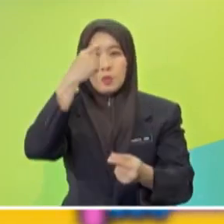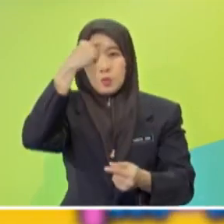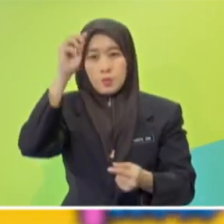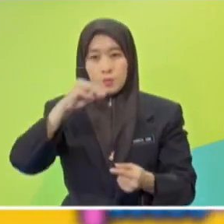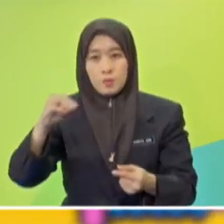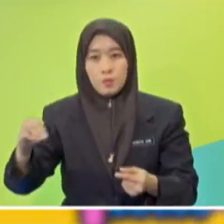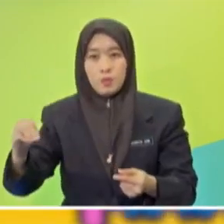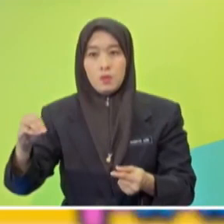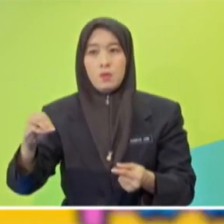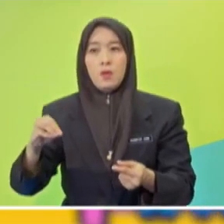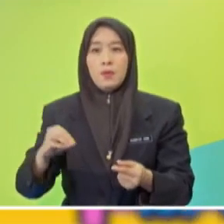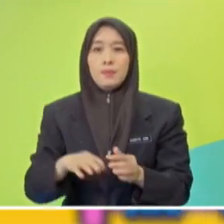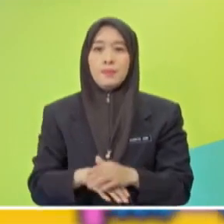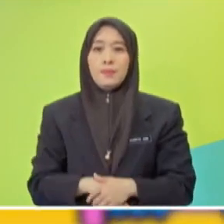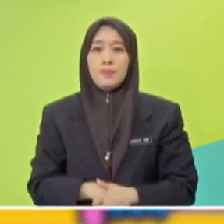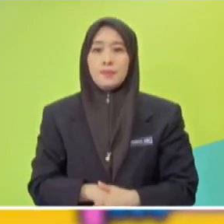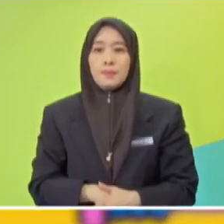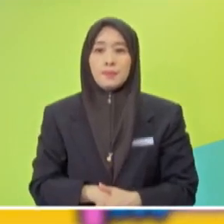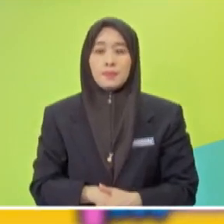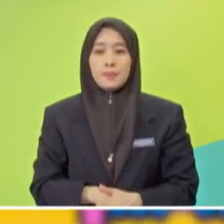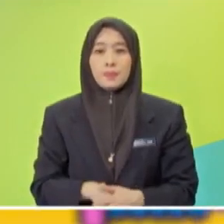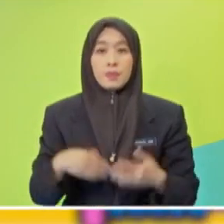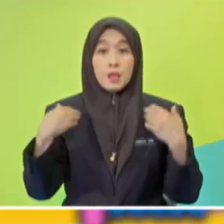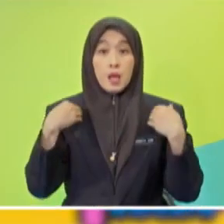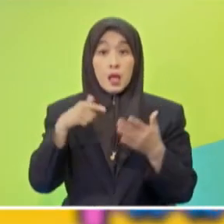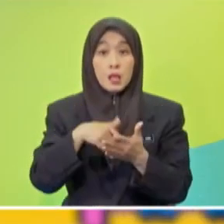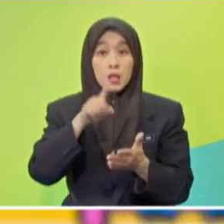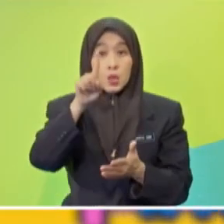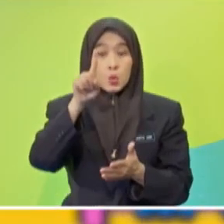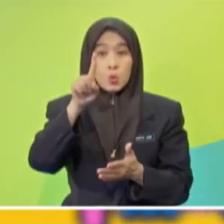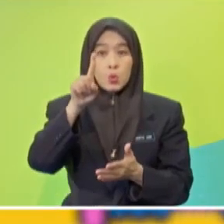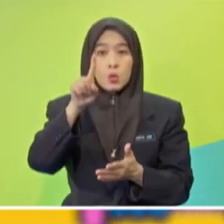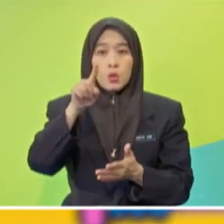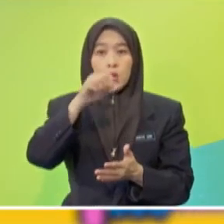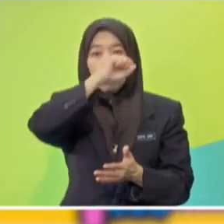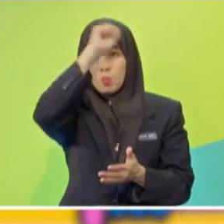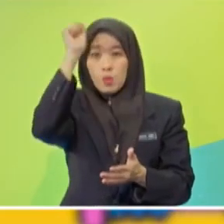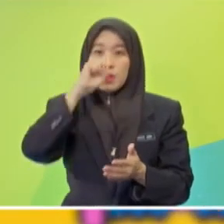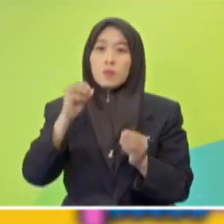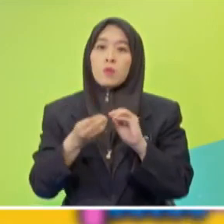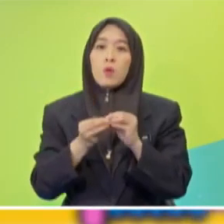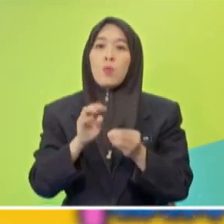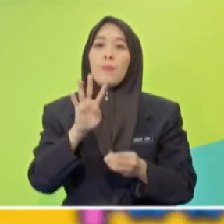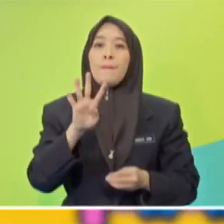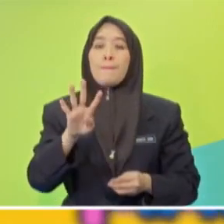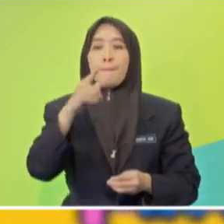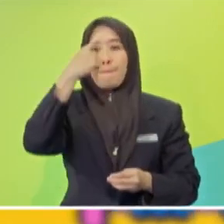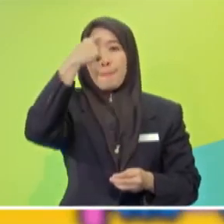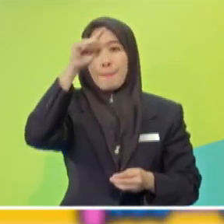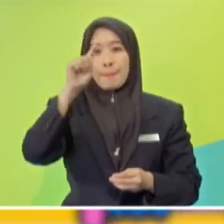ganjaran Ibu soalnya nomor 4 ah untuk adik